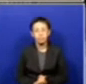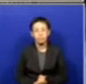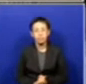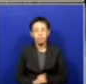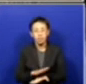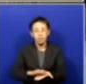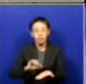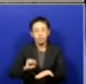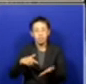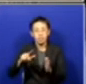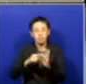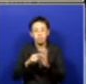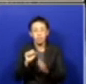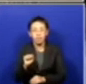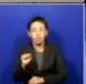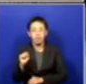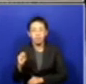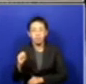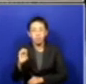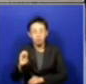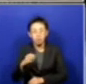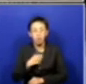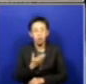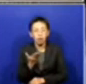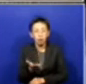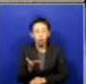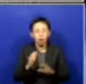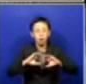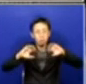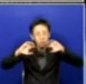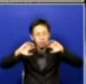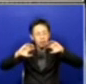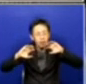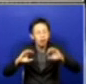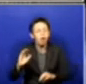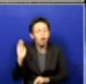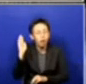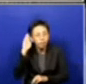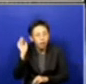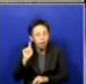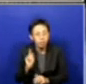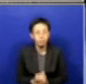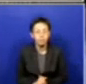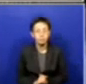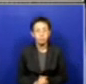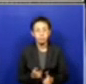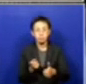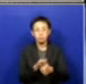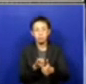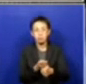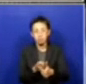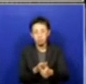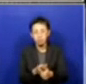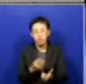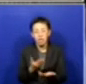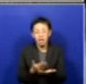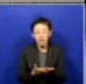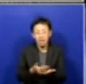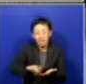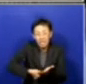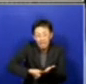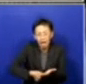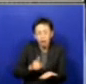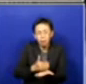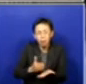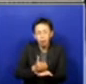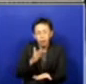SME ที่เขาเรียกร้องว่าอยากจะให้รัฐบาลฟังเสียงของเขาบ้างนั่นก็คืออยากให้มีการพักชำระหนี้1ปีถึง2